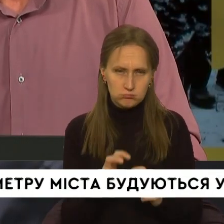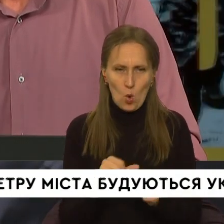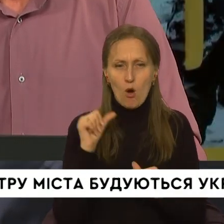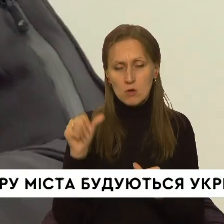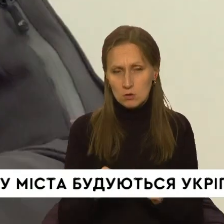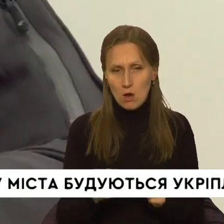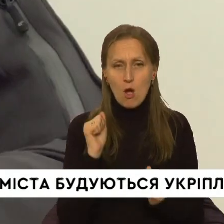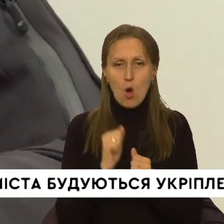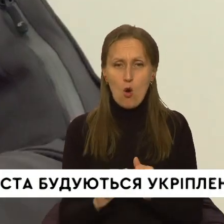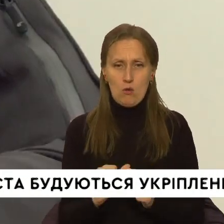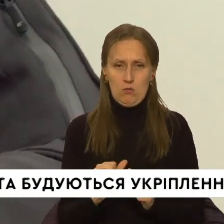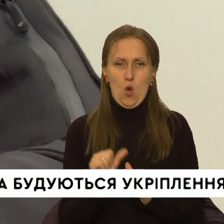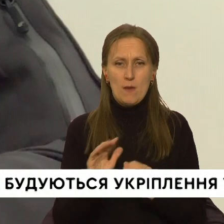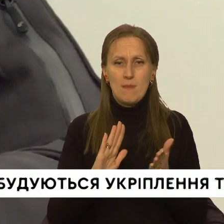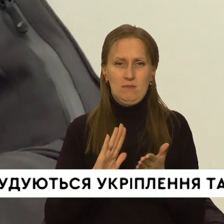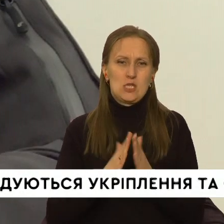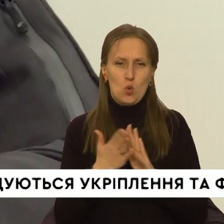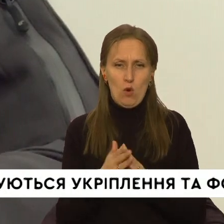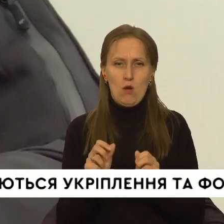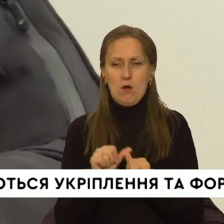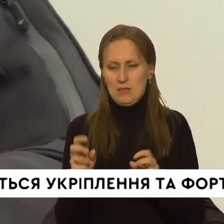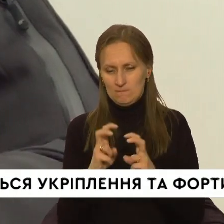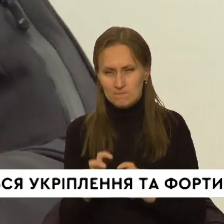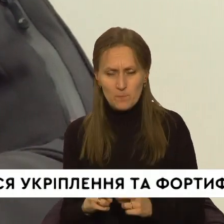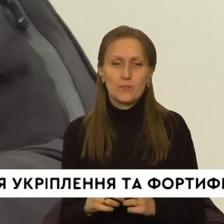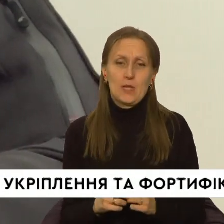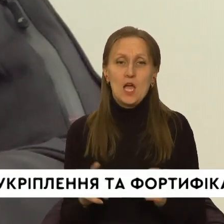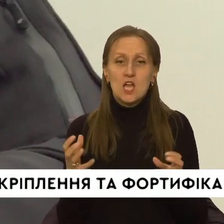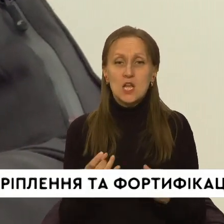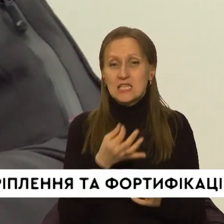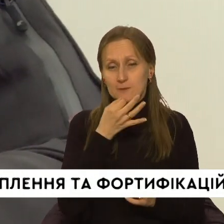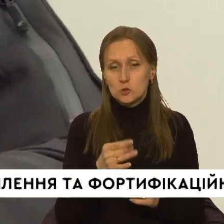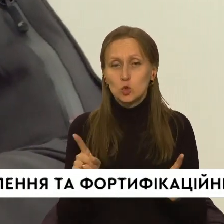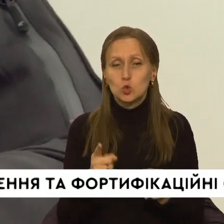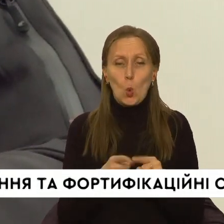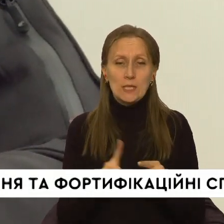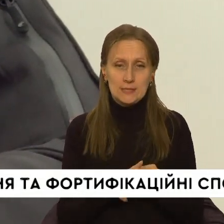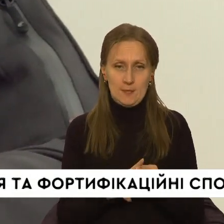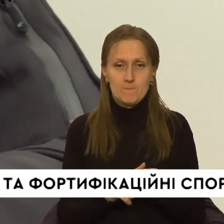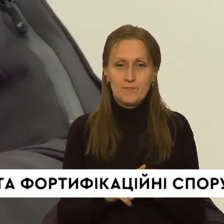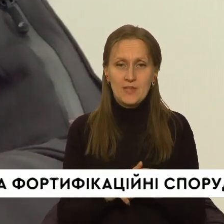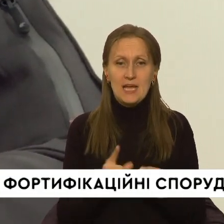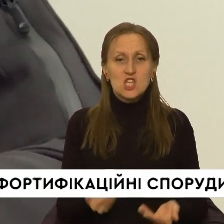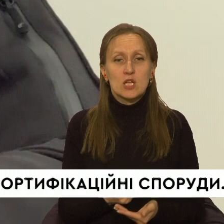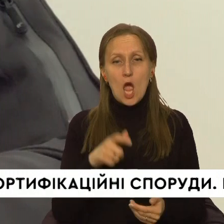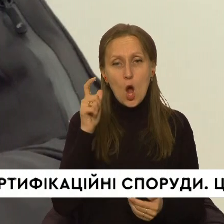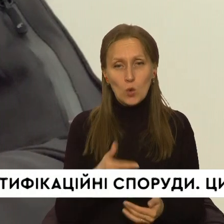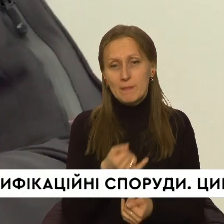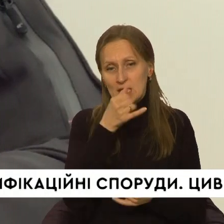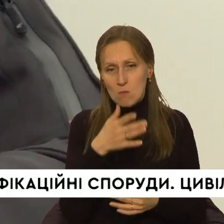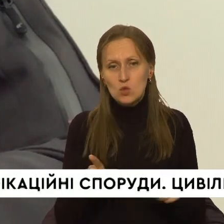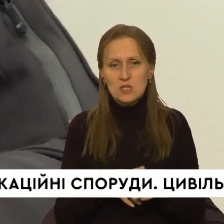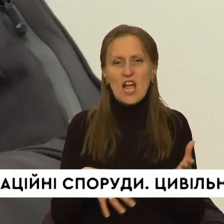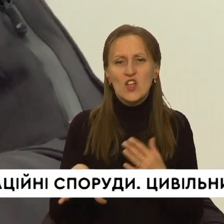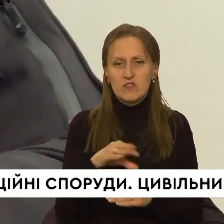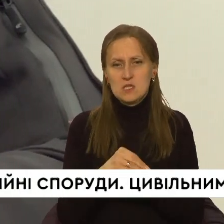окремо, кожна окрема ситуація буде розглядатися окремо. Ще раз наголошую, що це життя людини, і ми не можемо так